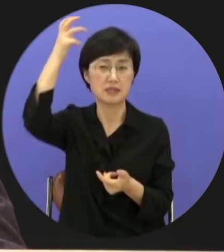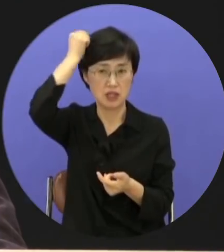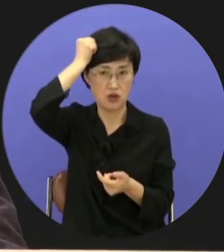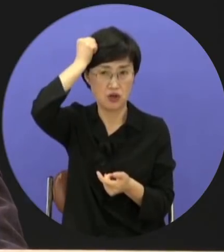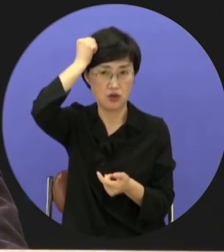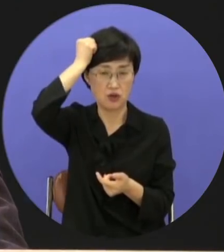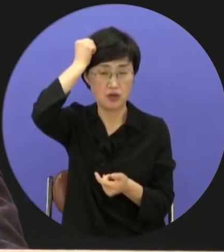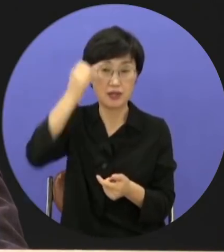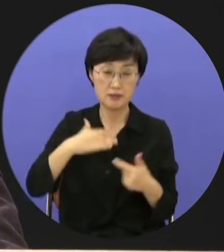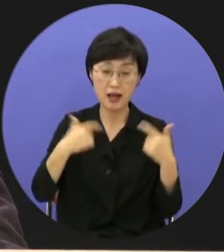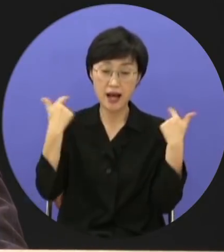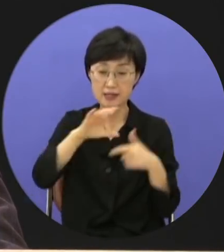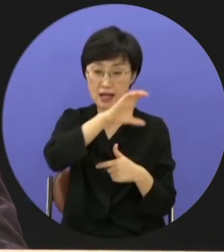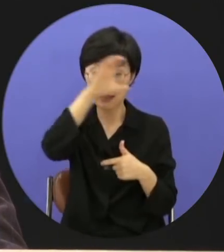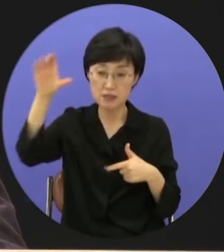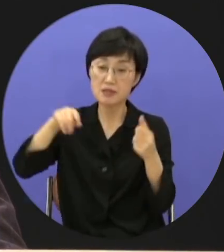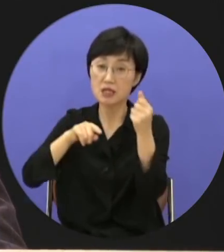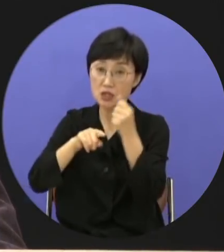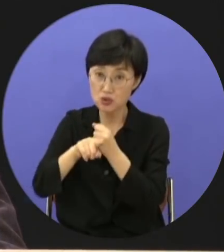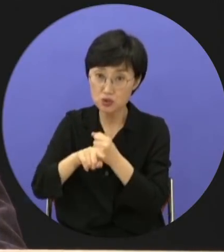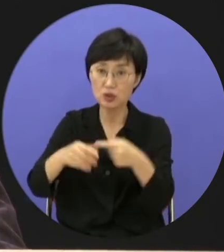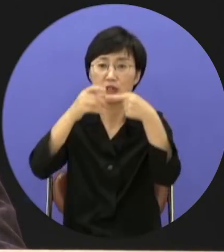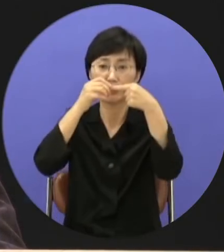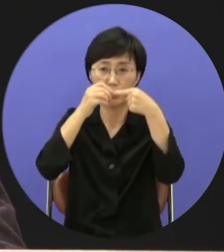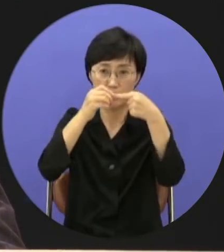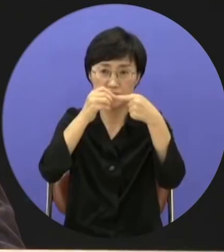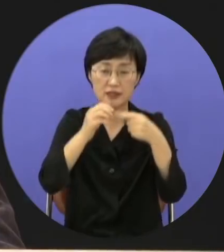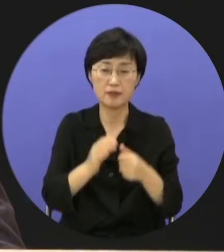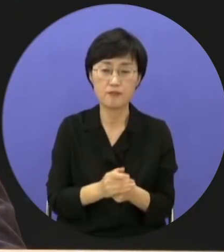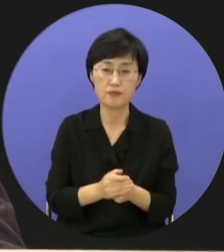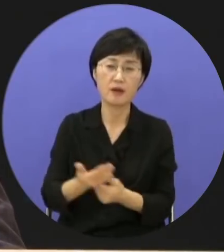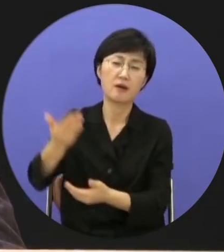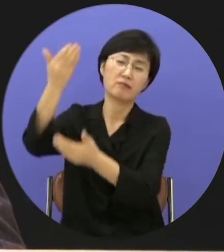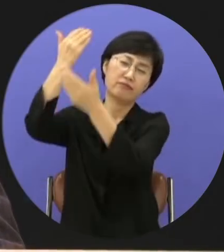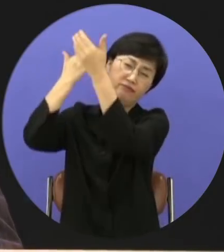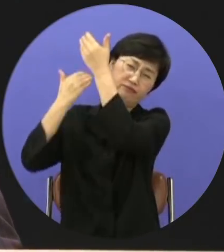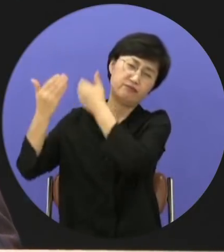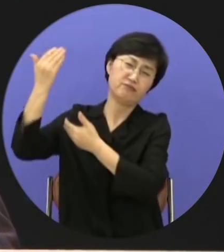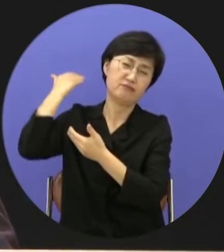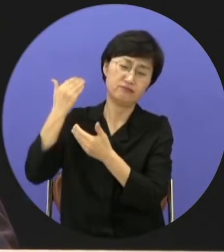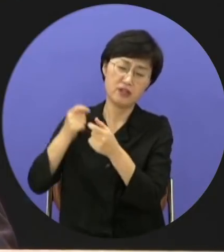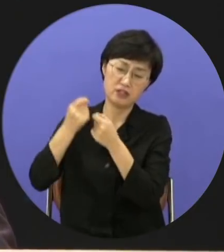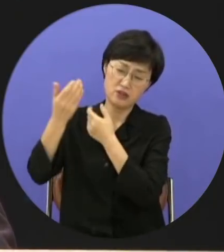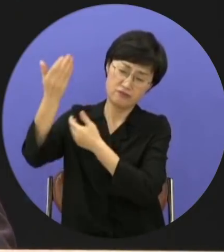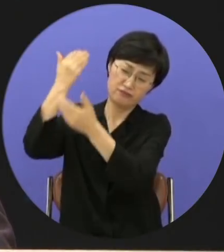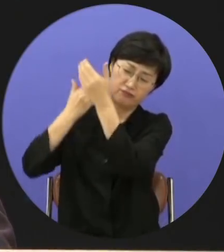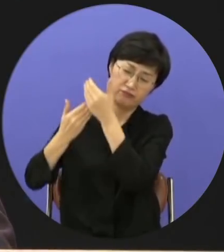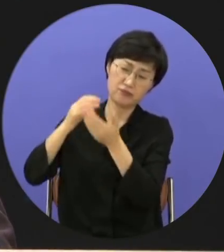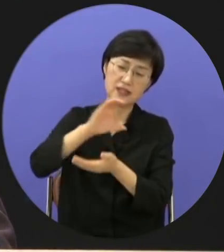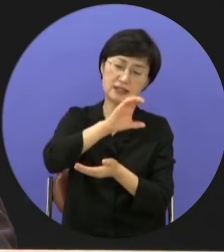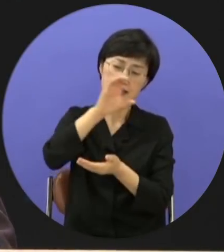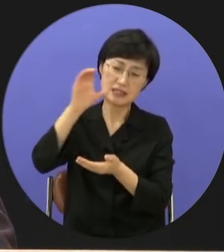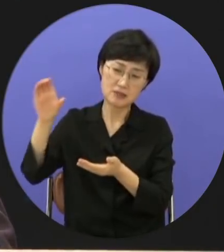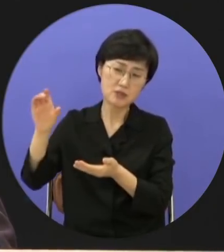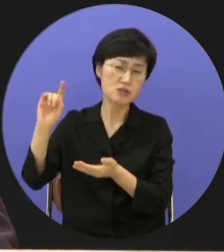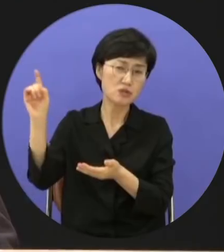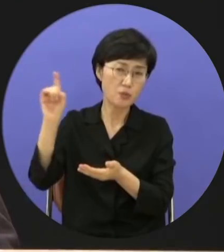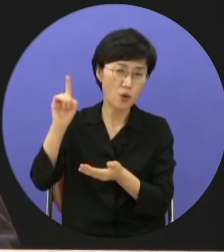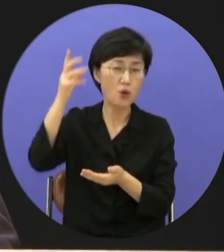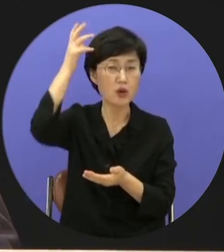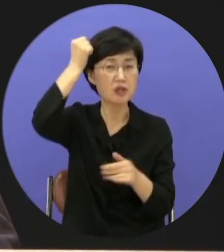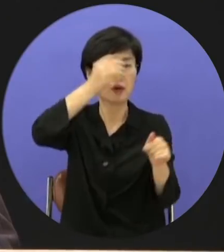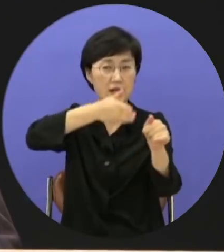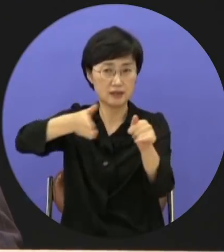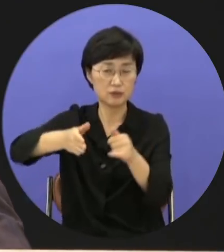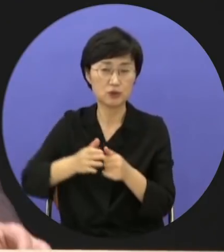First. 영원전 크리스마스를 알아야 됩니다. We must know Christmas from long ages past.